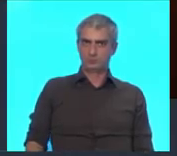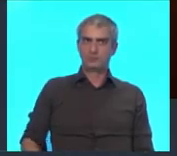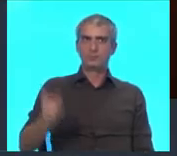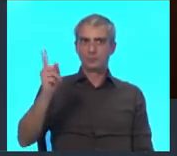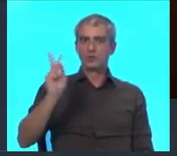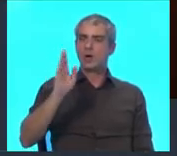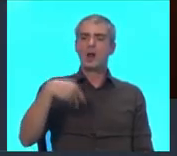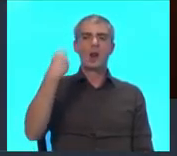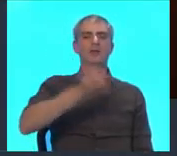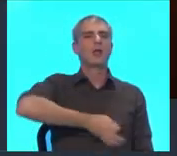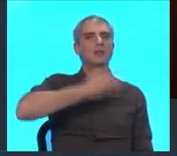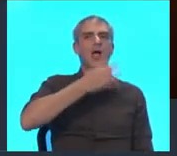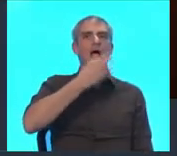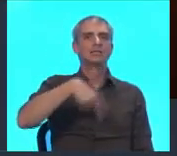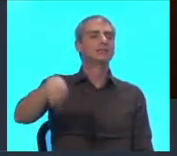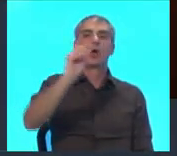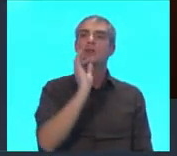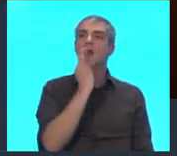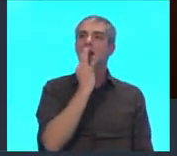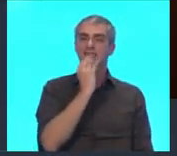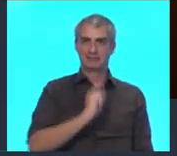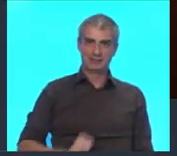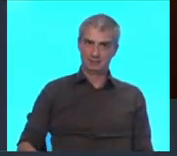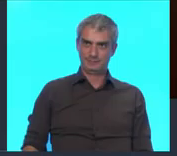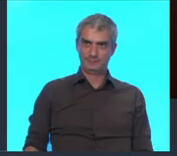do lecturing to young